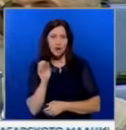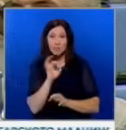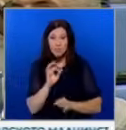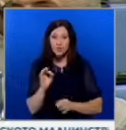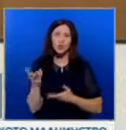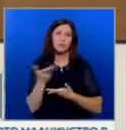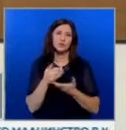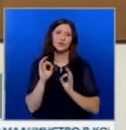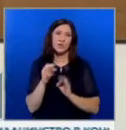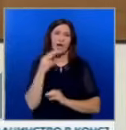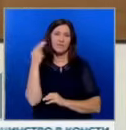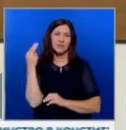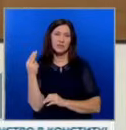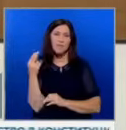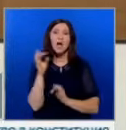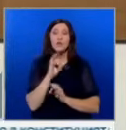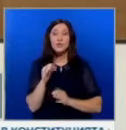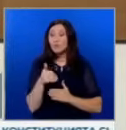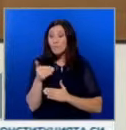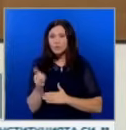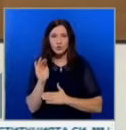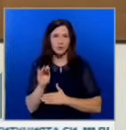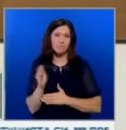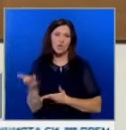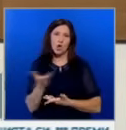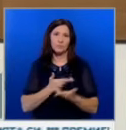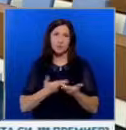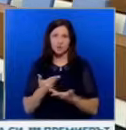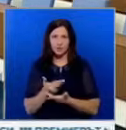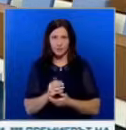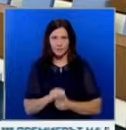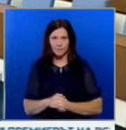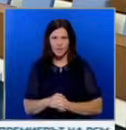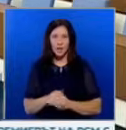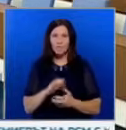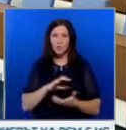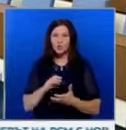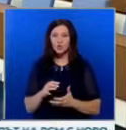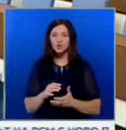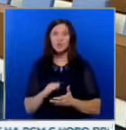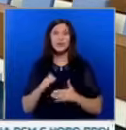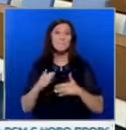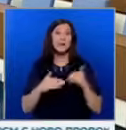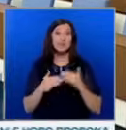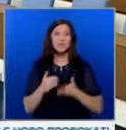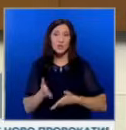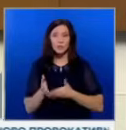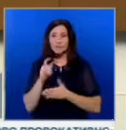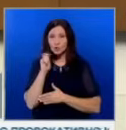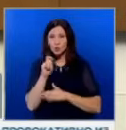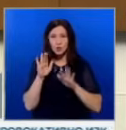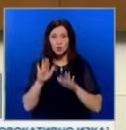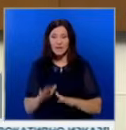е обсъждана такава тема, нито предстои да бъде обсъждана. Политическата и практическа подкрепа за Украина